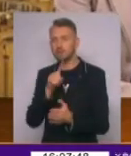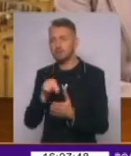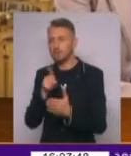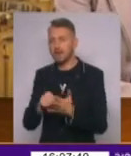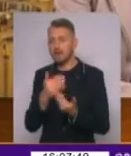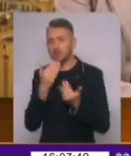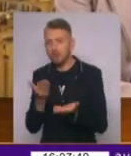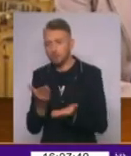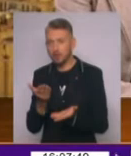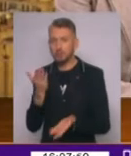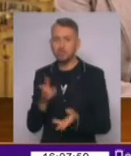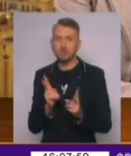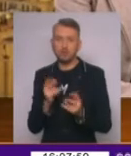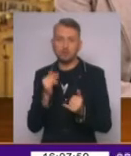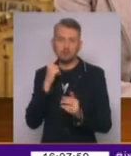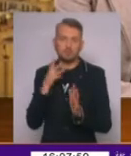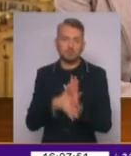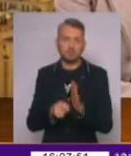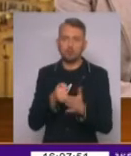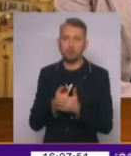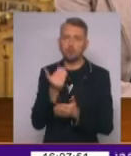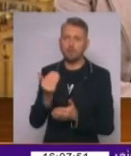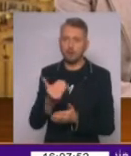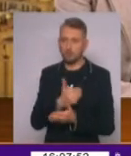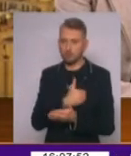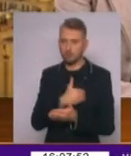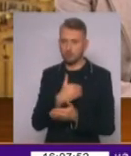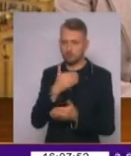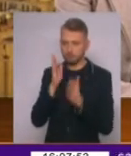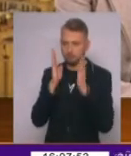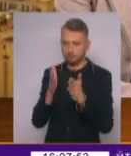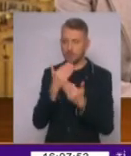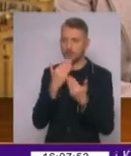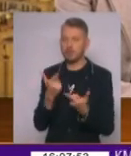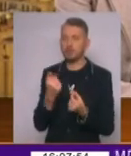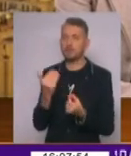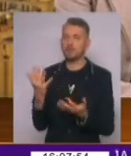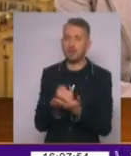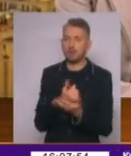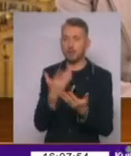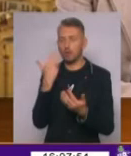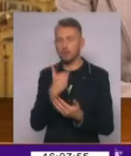звернутися. Можливо, зараз хтось зрозумів, що от до вас саме хоче звернутися з питанням. Де вас можна знайти і коли?